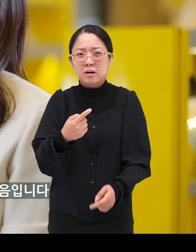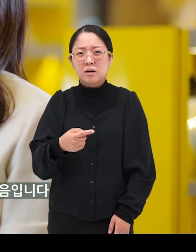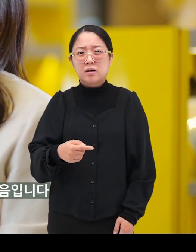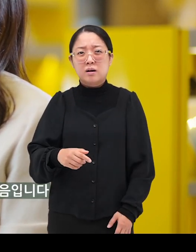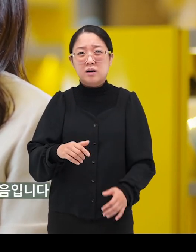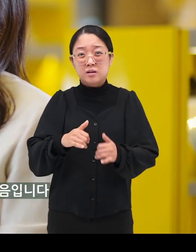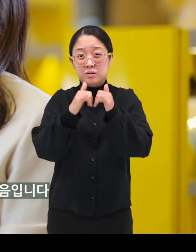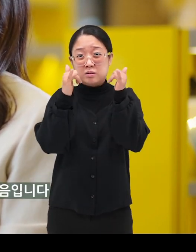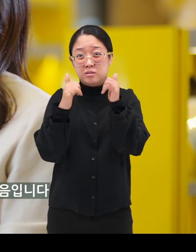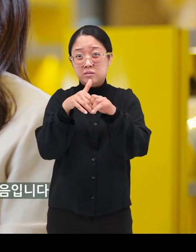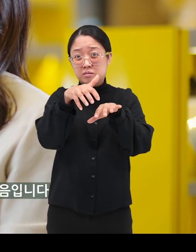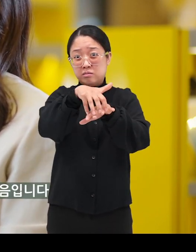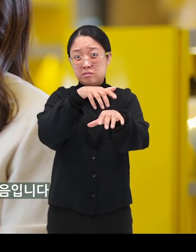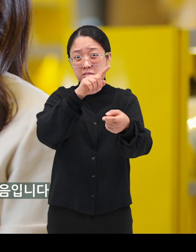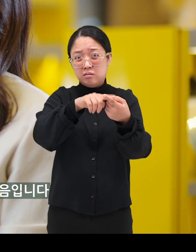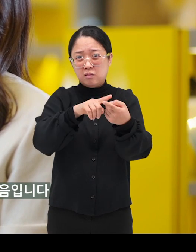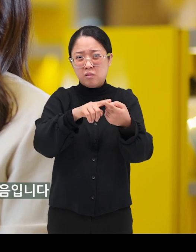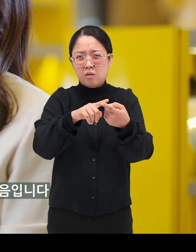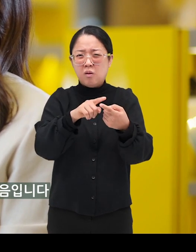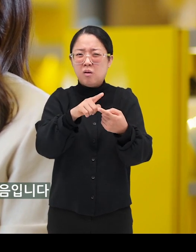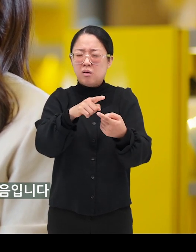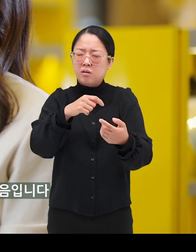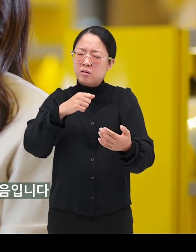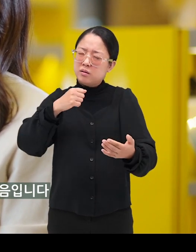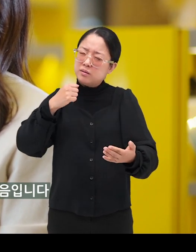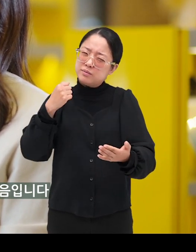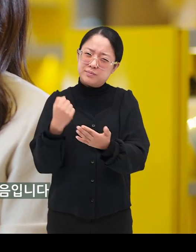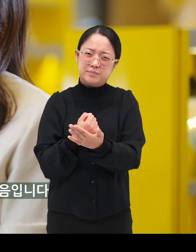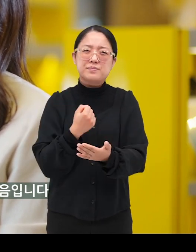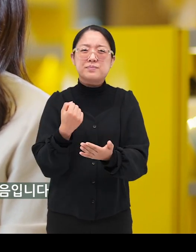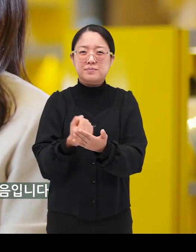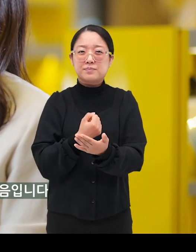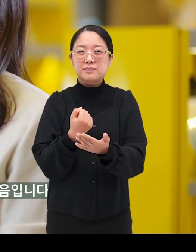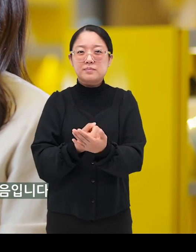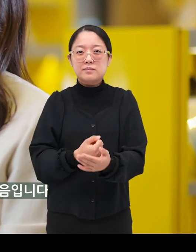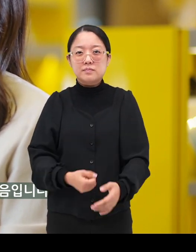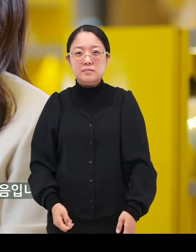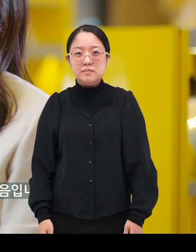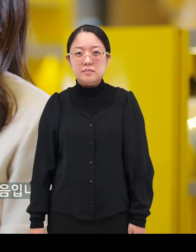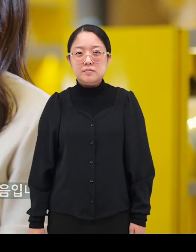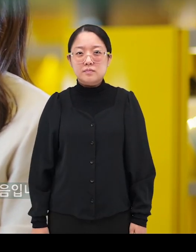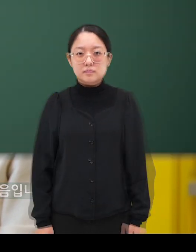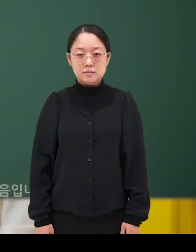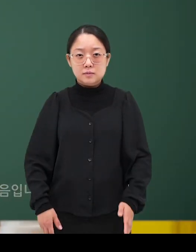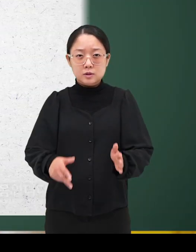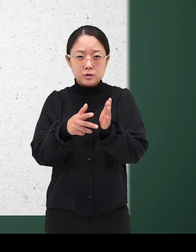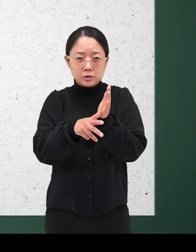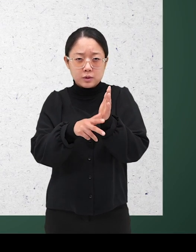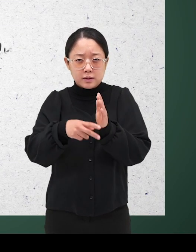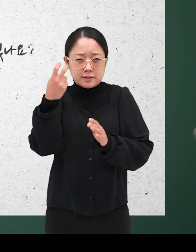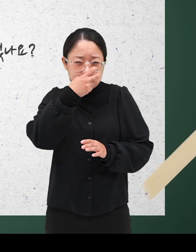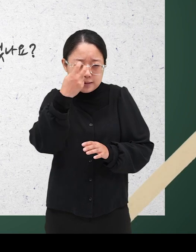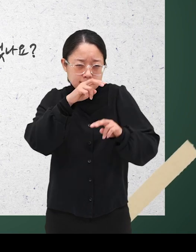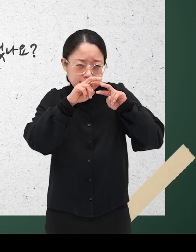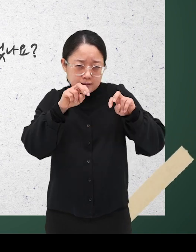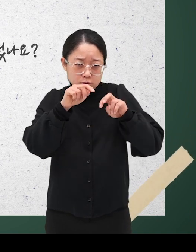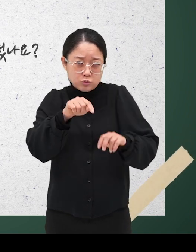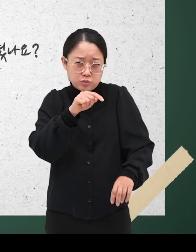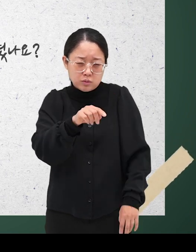우리 어른들 그리고 이 사회 구조에 있어서 굉장히 안타까운 마음입니다.